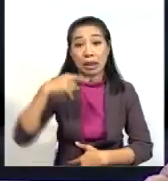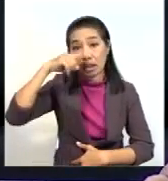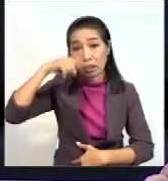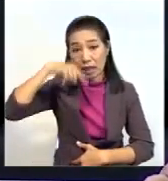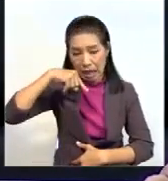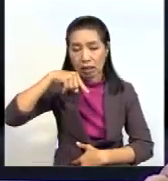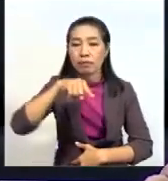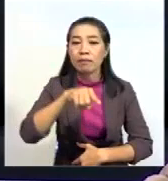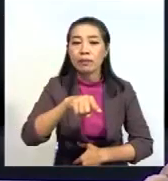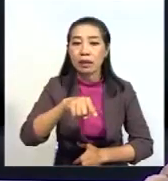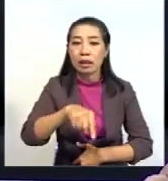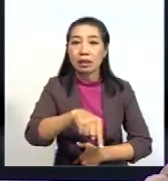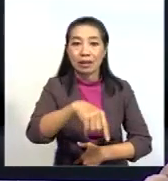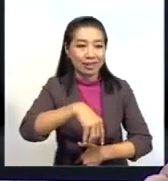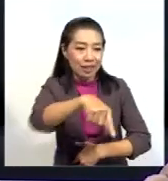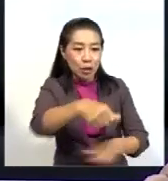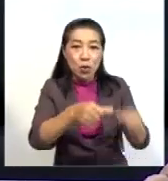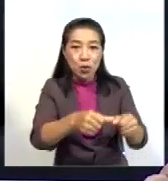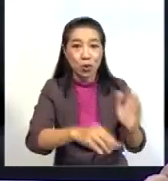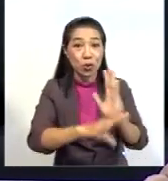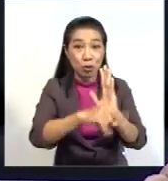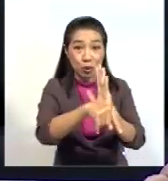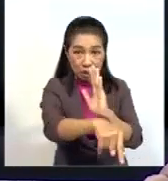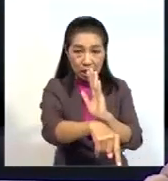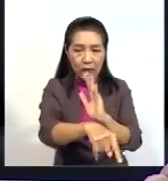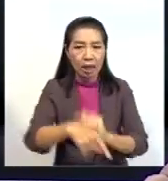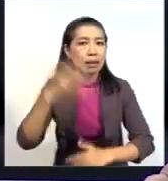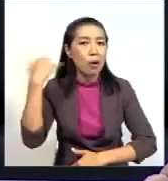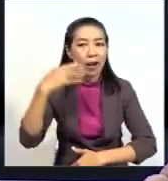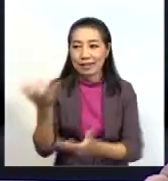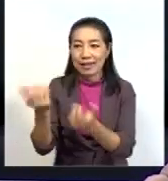ยที่เดินทางมาจากอู่ฮั่นนะครับจะครบกำหนด